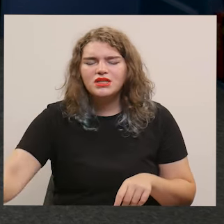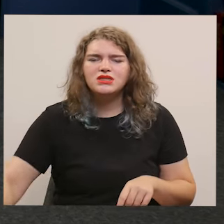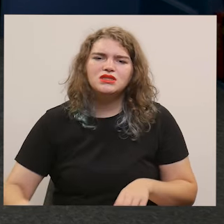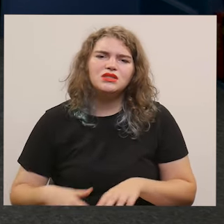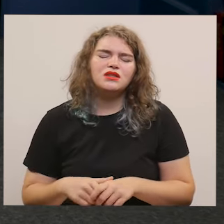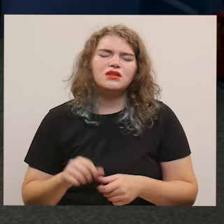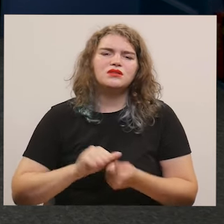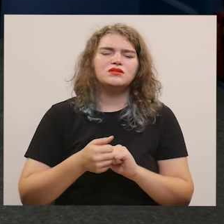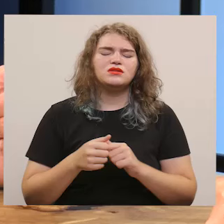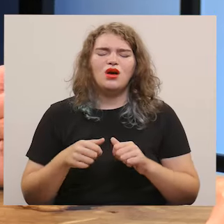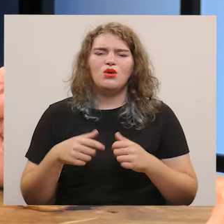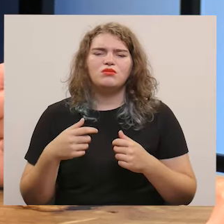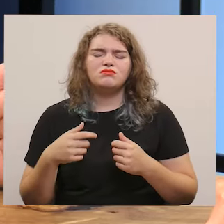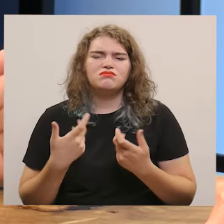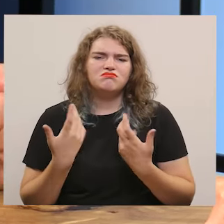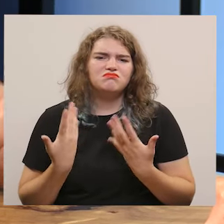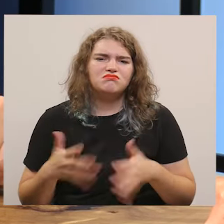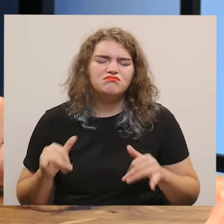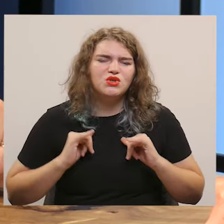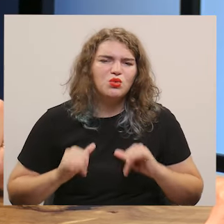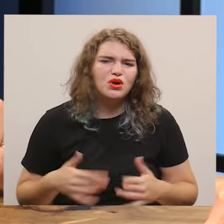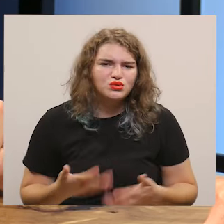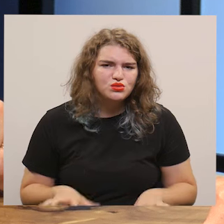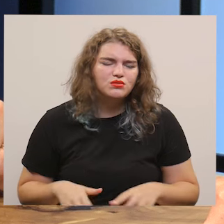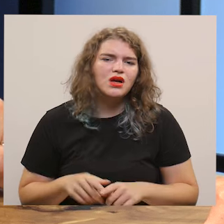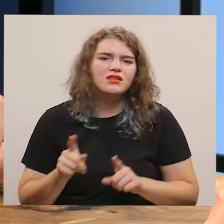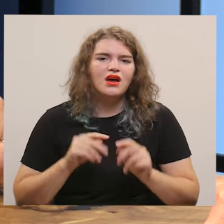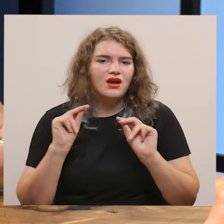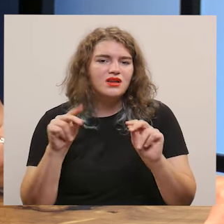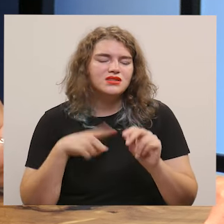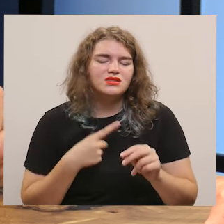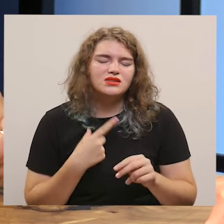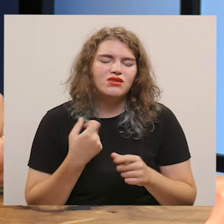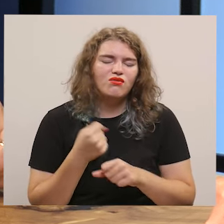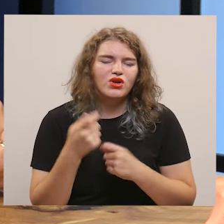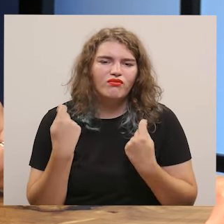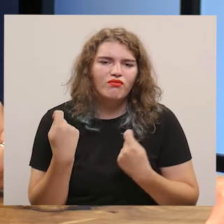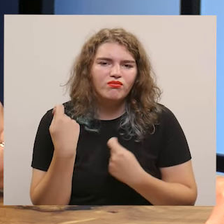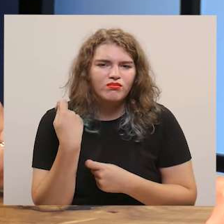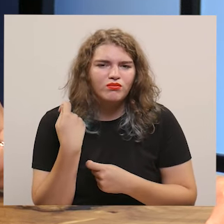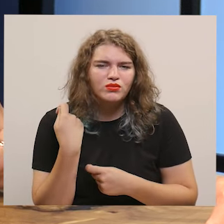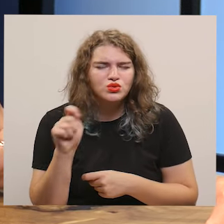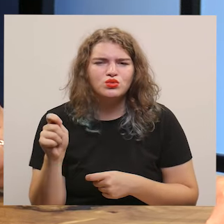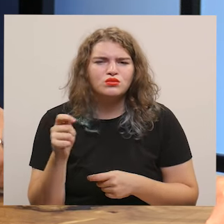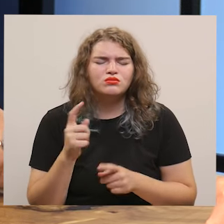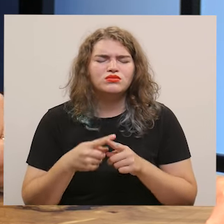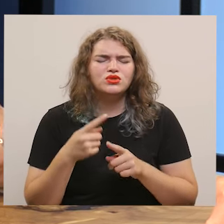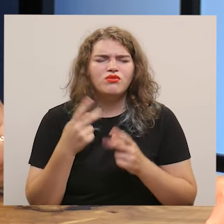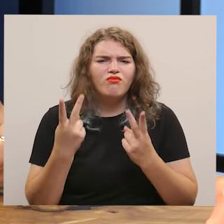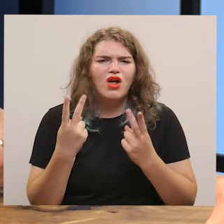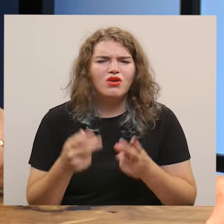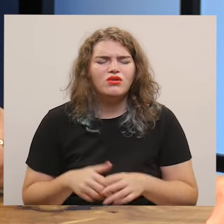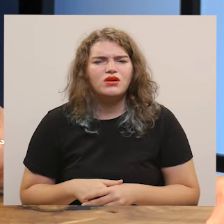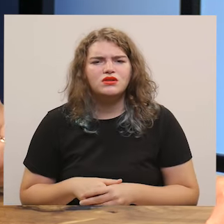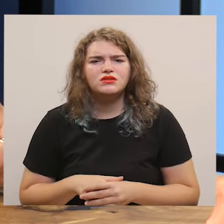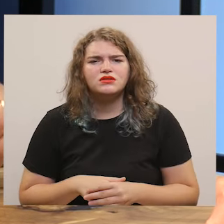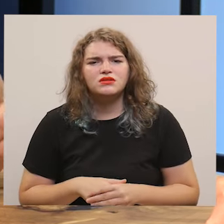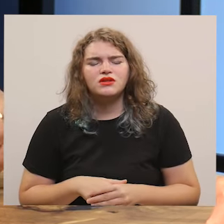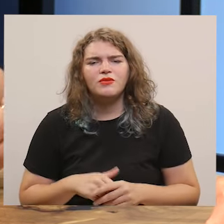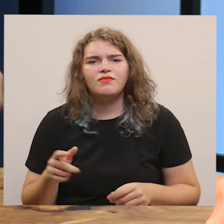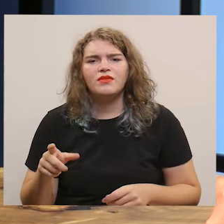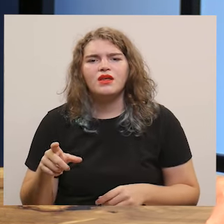părăsire, descurajare. Și lecția aceasta e prețioasă. Cred că fiecare creștin trebuie să o învețe la un moment dat. Toți ne